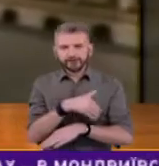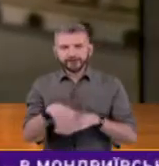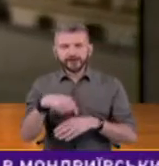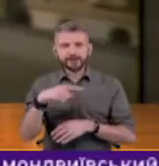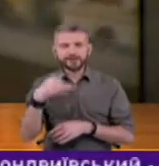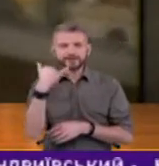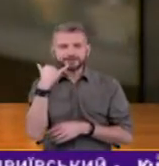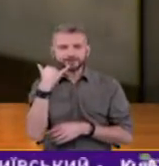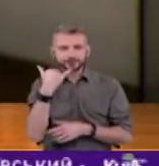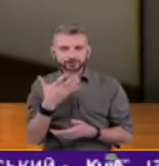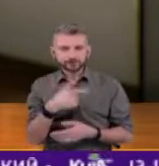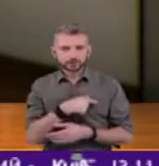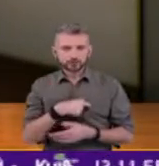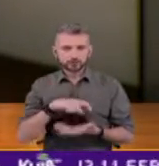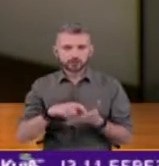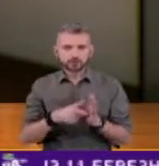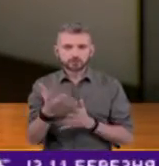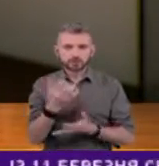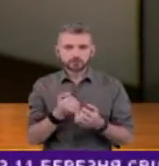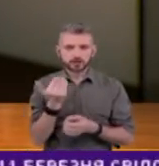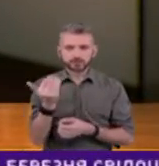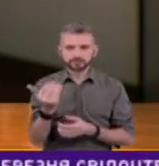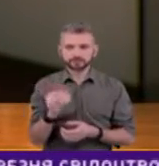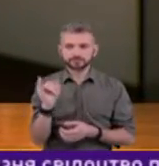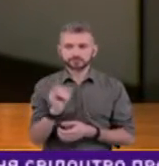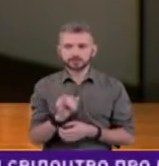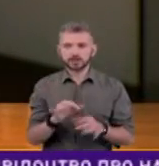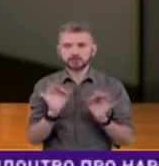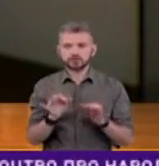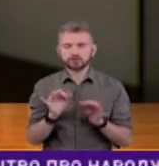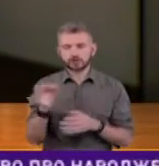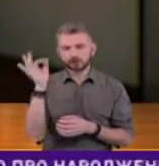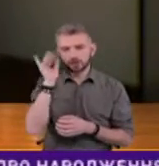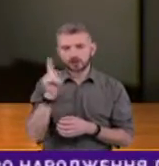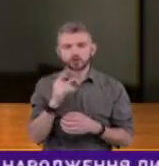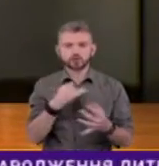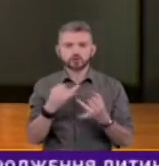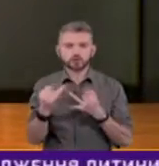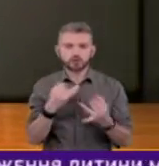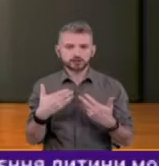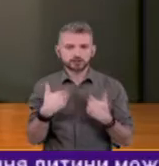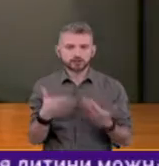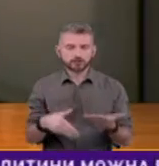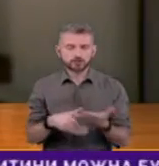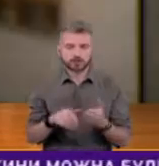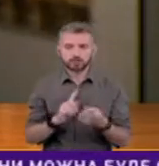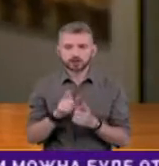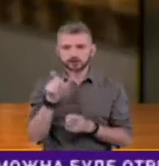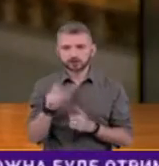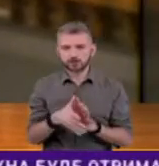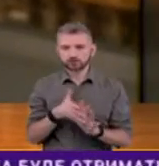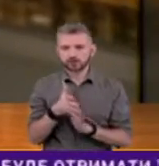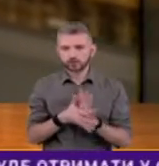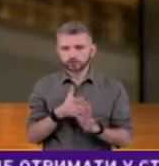приймання, також номери телефонів депутатської приймальні пана Вадима Васильчука. І, звичайно, нагадаю, що спілкуватись нам з вами допомагає